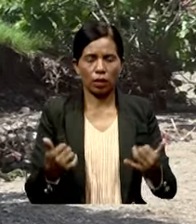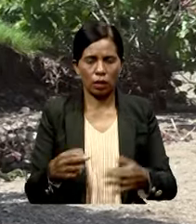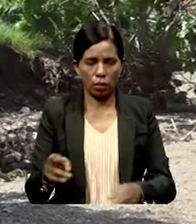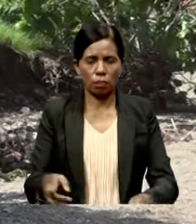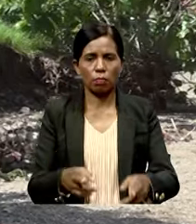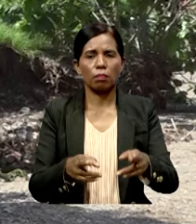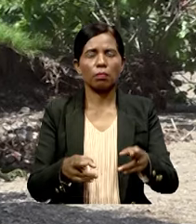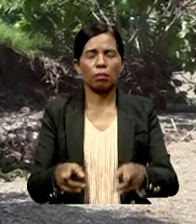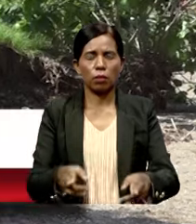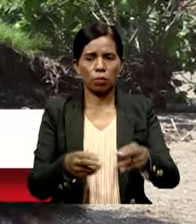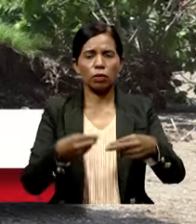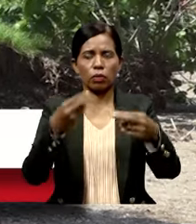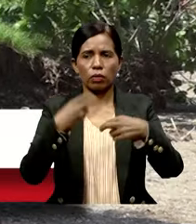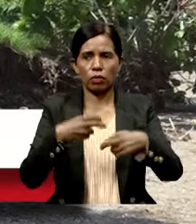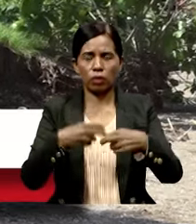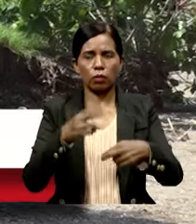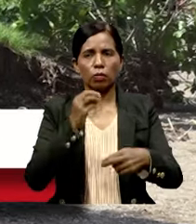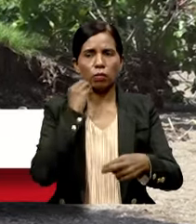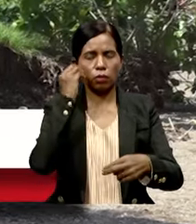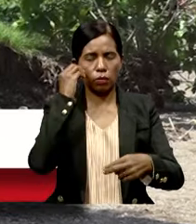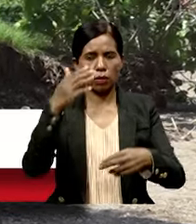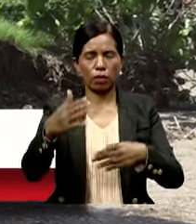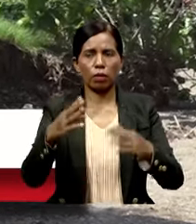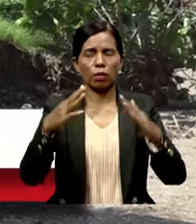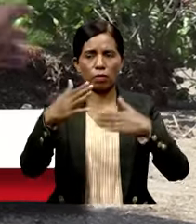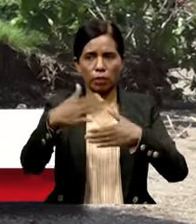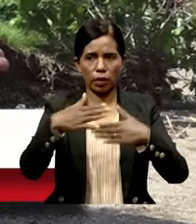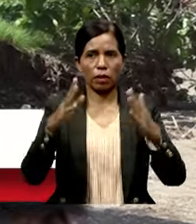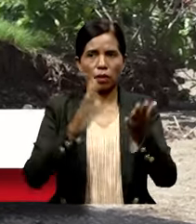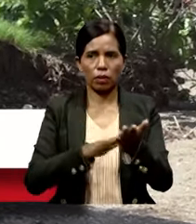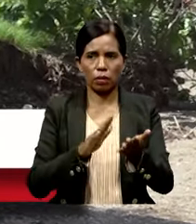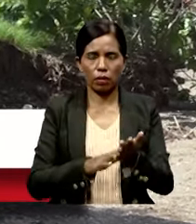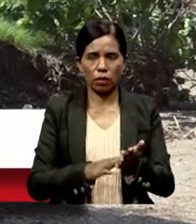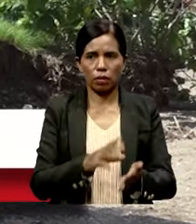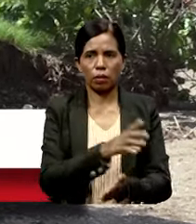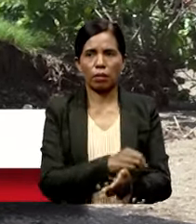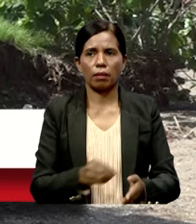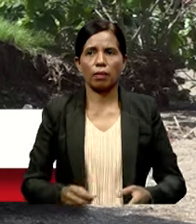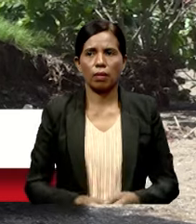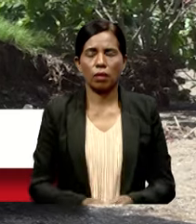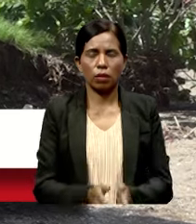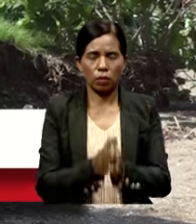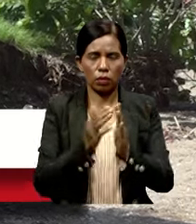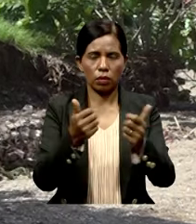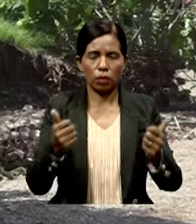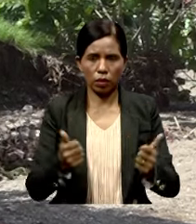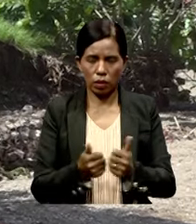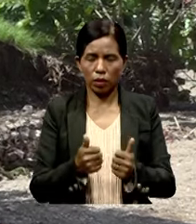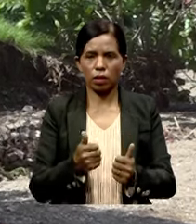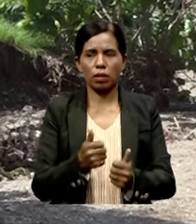sebe komunidade sini ne beke hela beske sekolah ini mus, kami asal mus guru ta, ini be khusus aturan kompeten ti